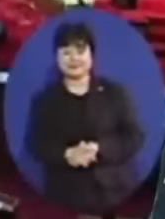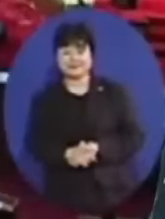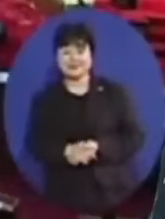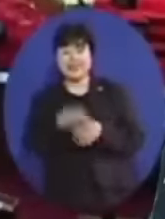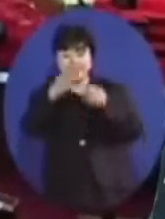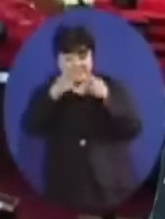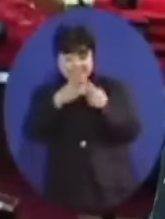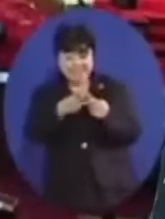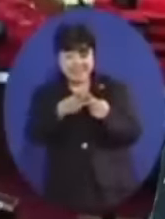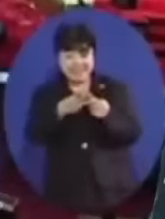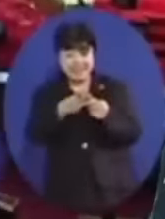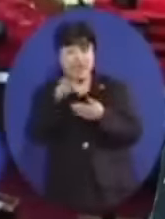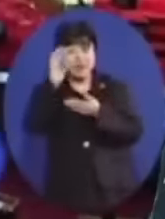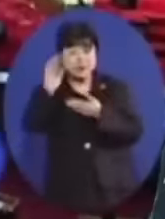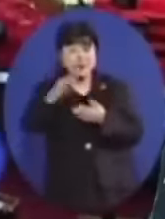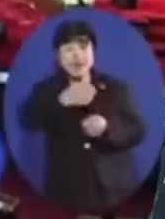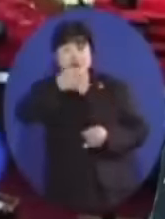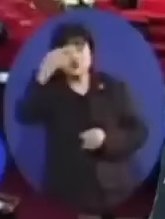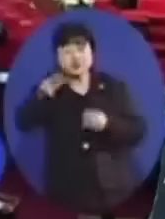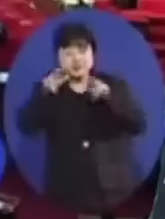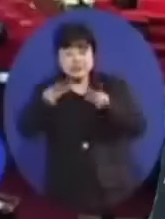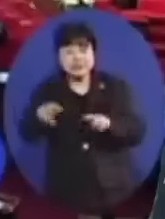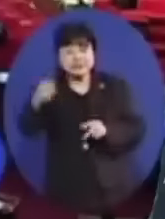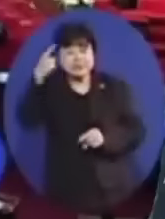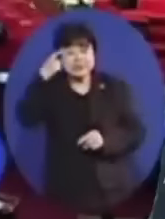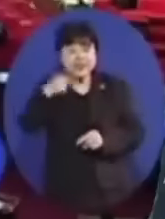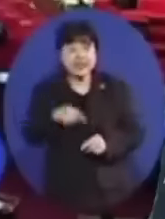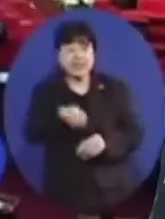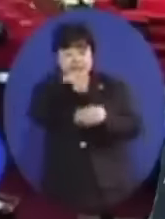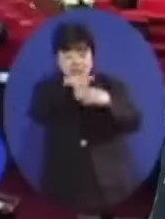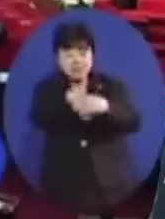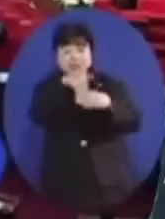셋째, 미래의 꿈을 현재 내 생각에 심어라.